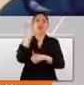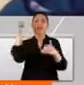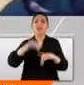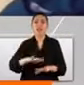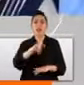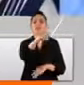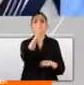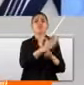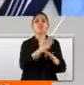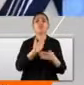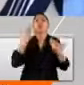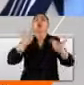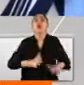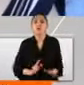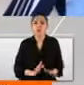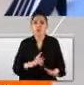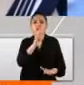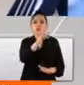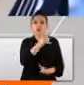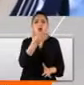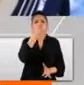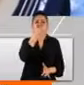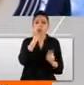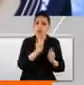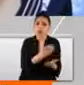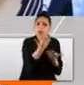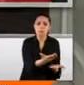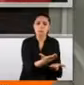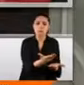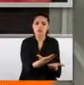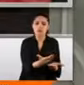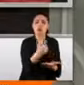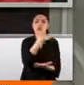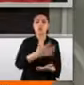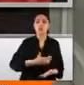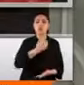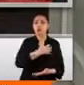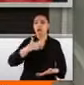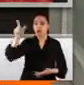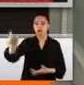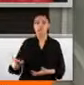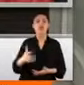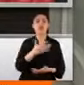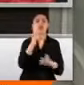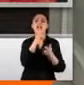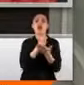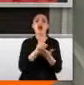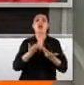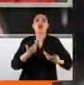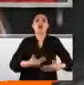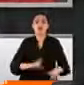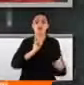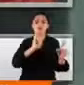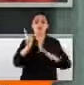Sebebiyet vermeyi ben asla kabul etmiyorum. Neticede ağzını burnunu kapatmış yani. Acılı anne kararı kabullenmiyor ve konuyu